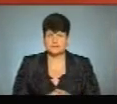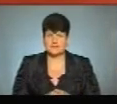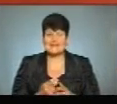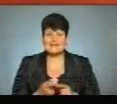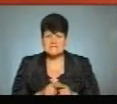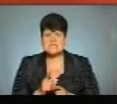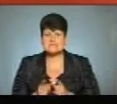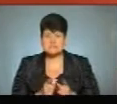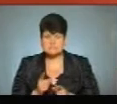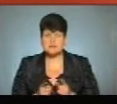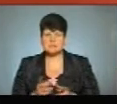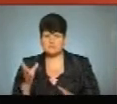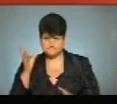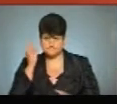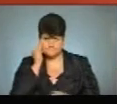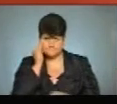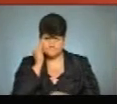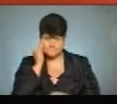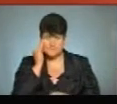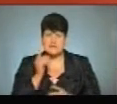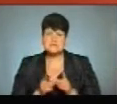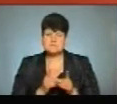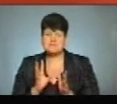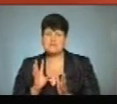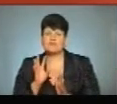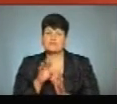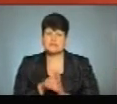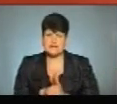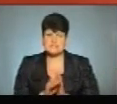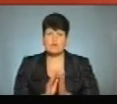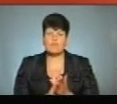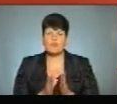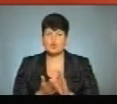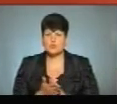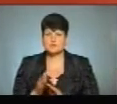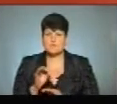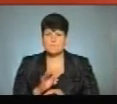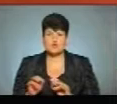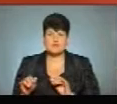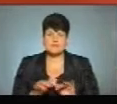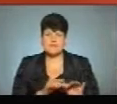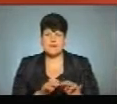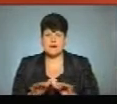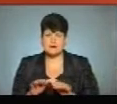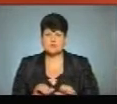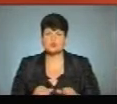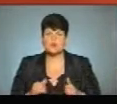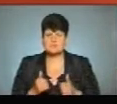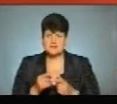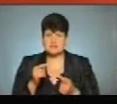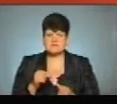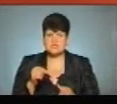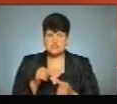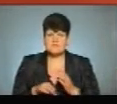Ці зміни, ми цю рекомендацію взяли до уваги. Зміни внесли в положення про діяльність якраз власне комісії, які